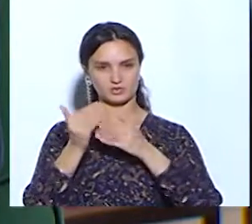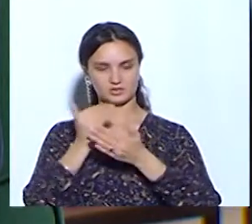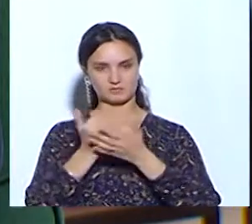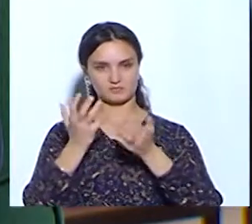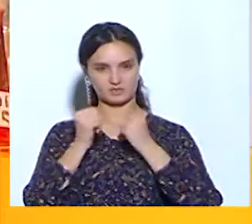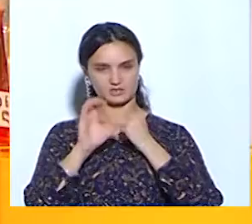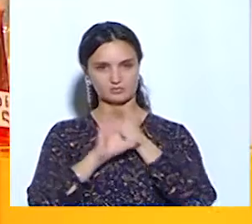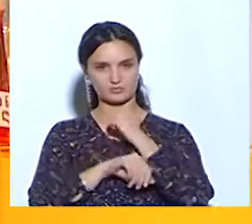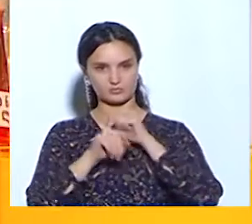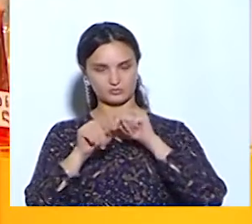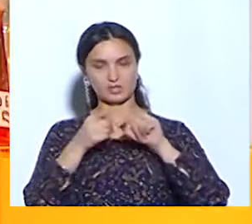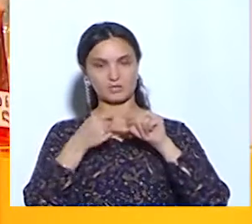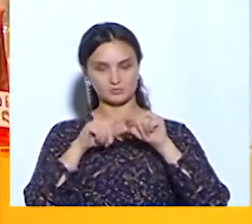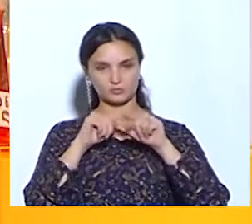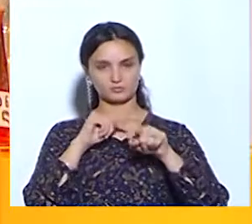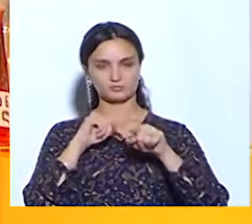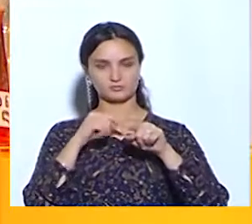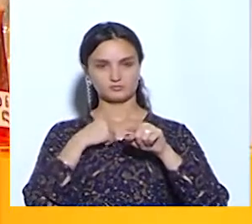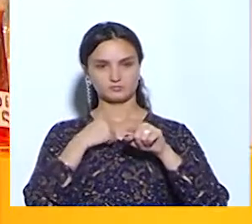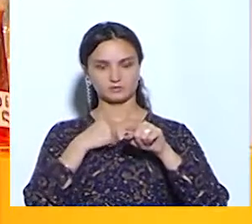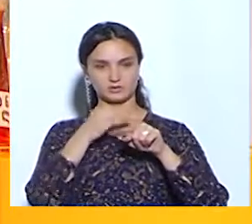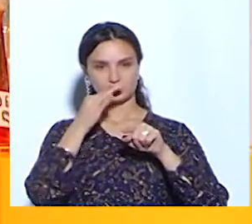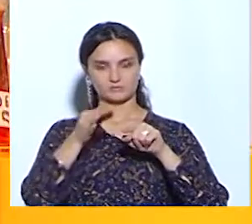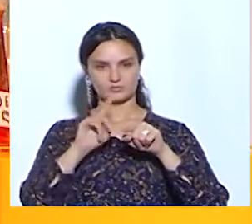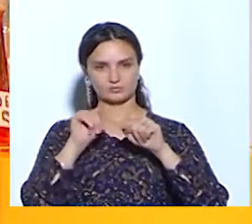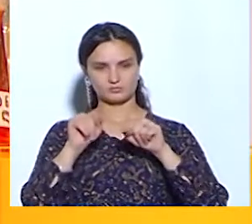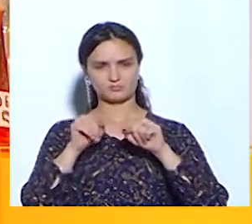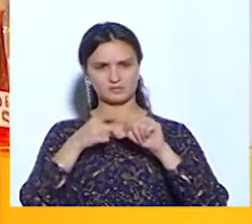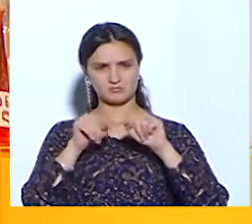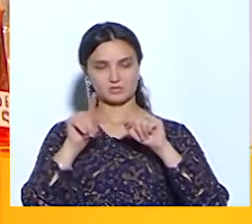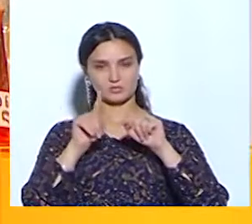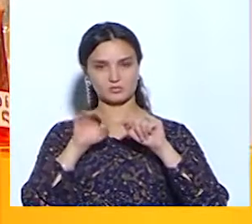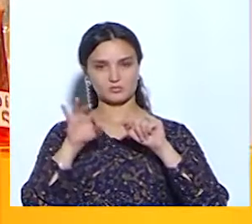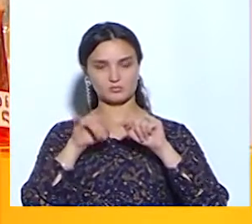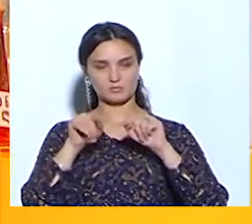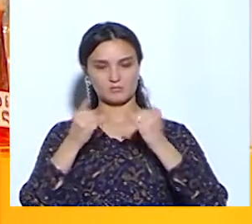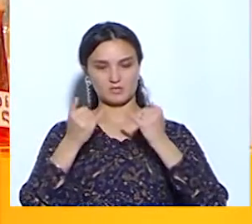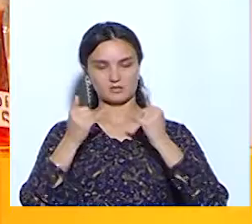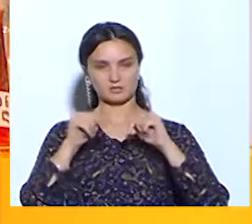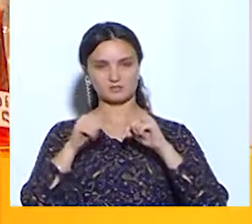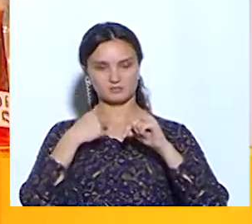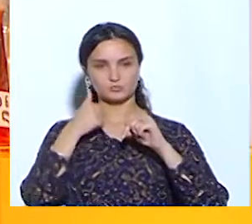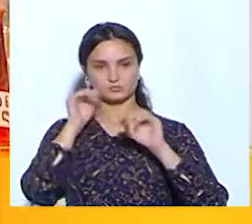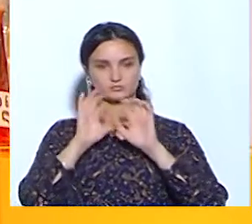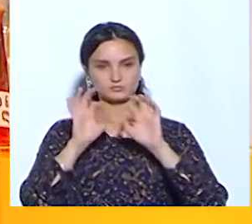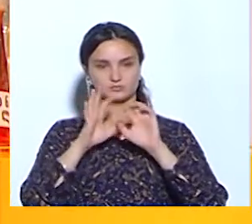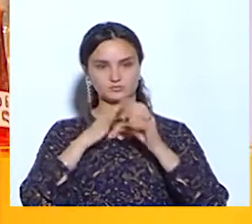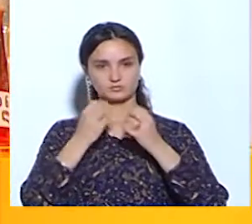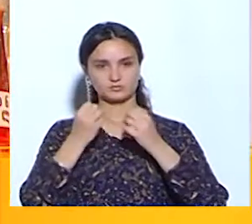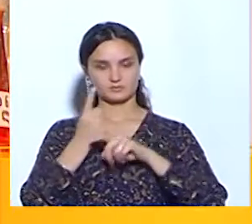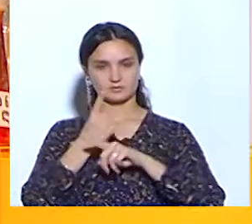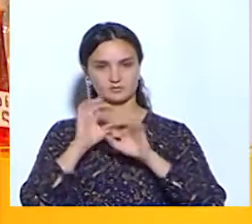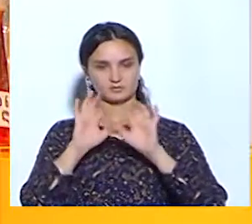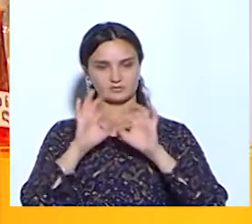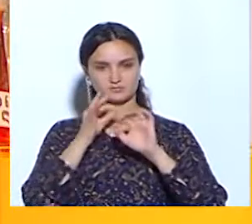მივიღებთ საბოლოოდ. ამიტომ მე გაგახსენებთ იმას, რომ მოცემულ მომენტში მე გუშინეს ვახსენე, უბრალოდ კიდევ ერთხელ